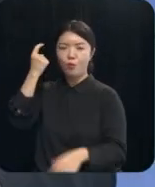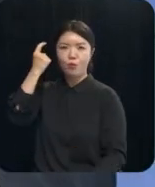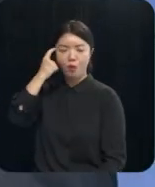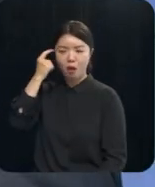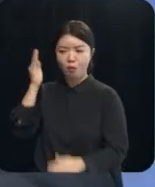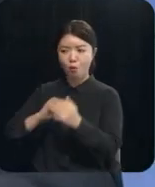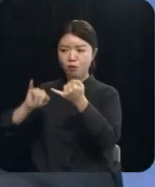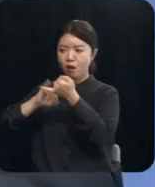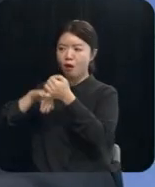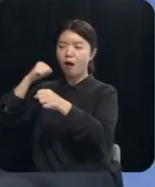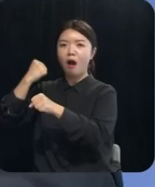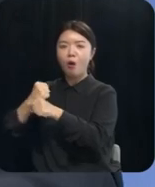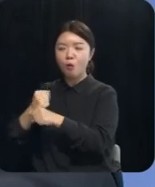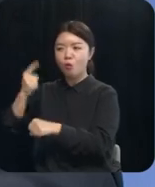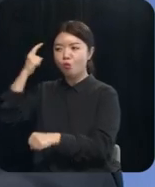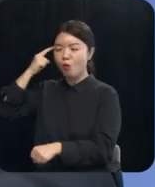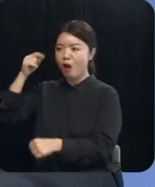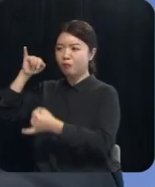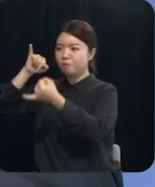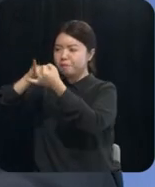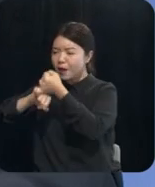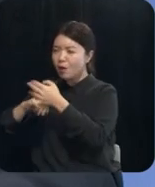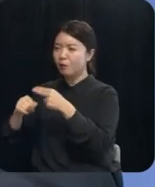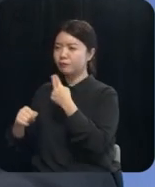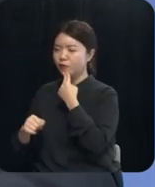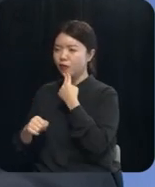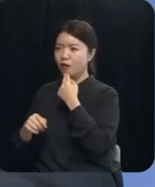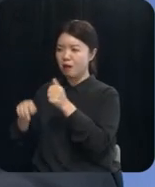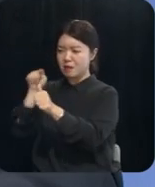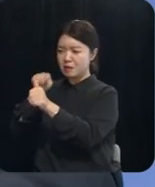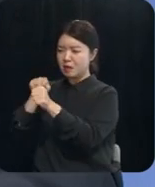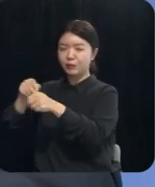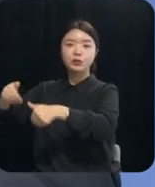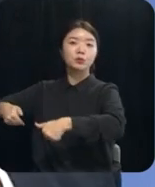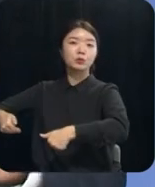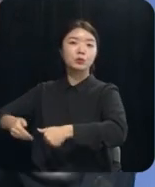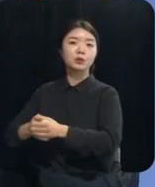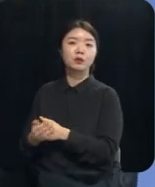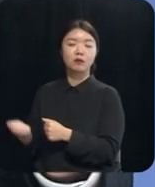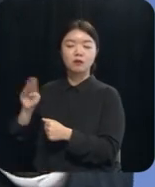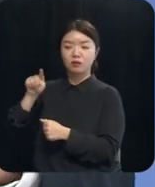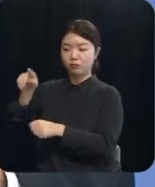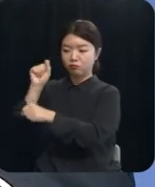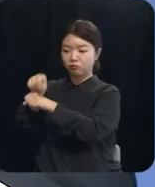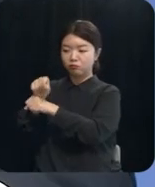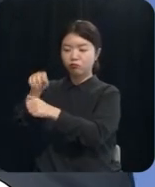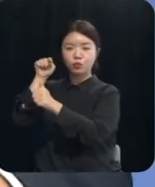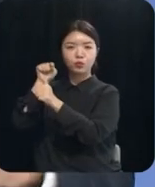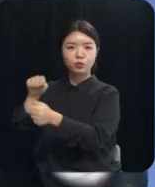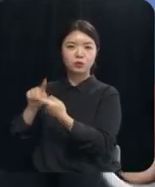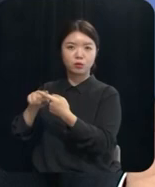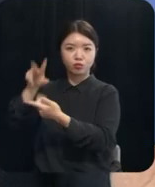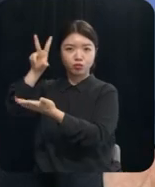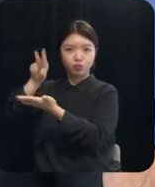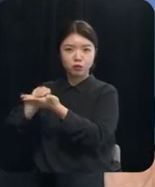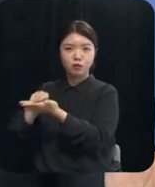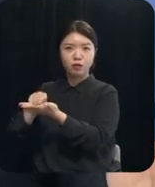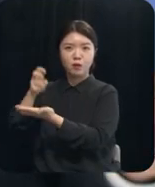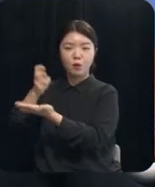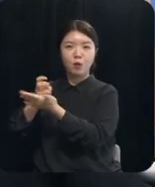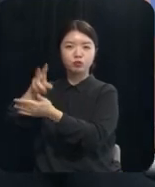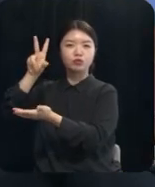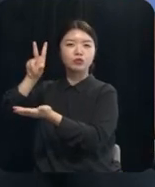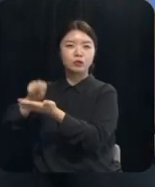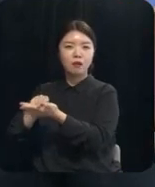공약을 하시고 왜 안 지키느냐 따져야 되는 거 아니겠습니까? 그런데 그 행정조치의 문제를 입법의 문제고 자,